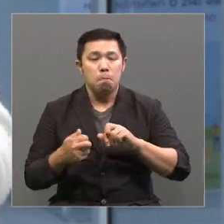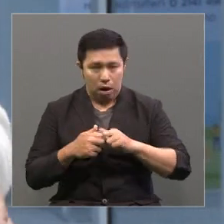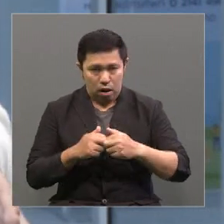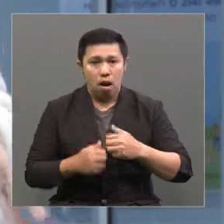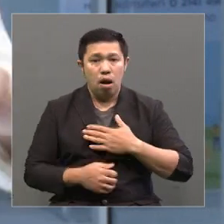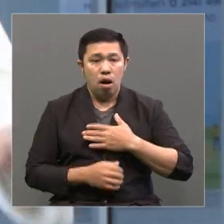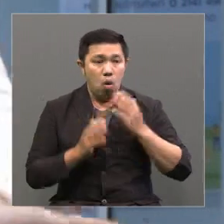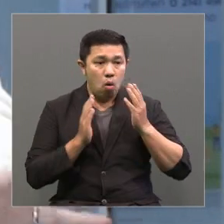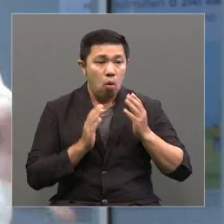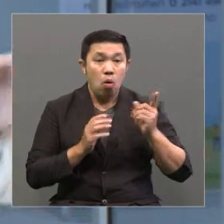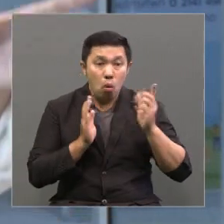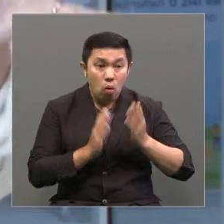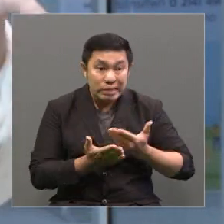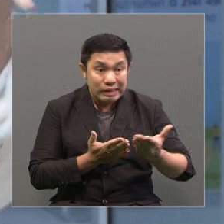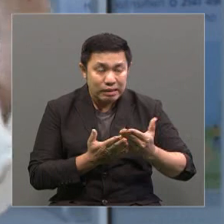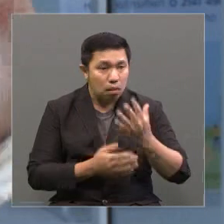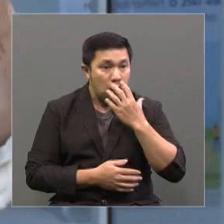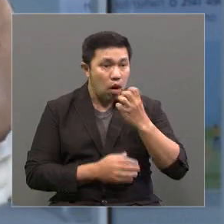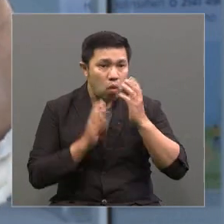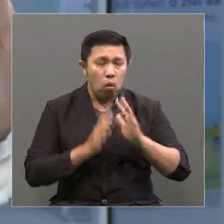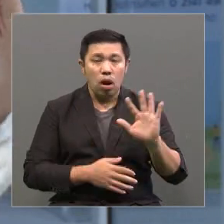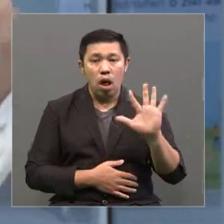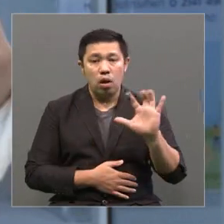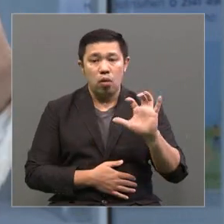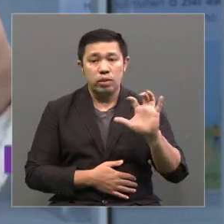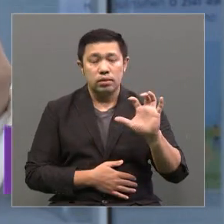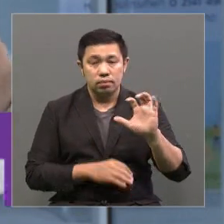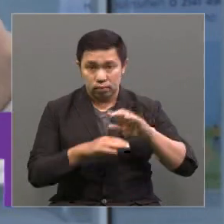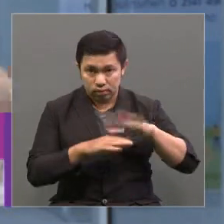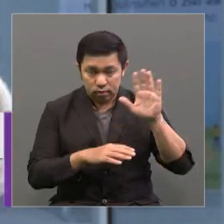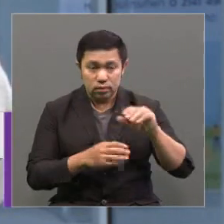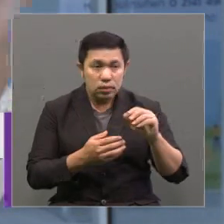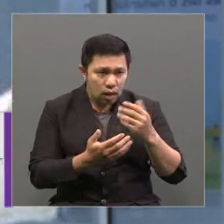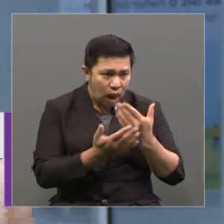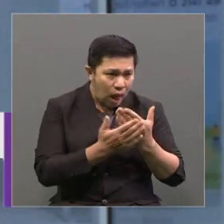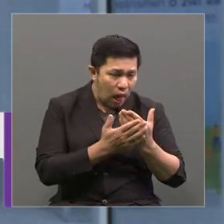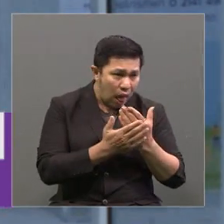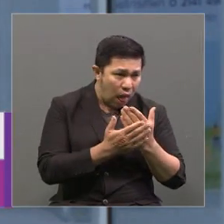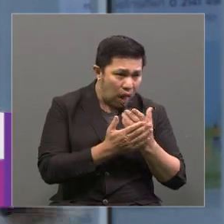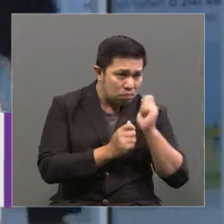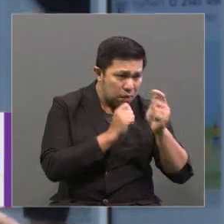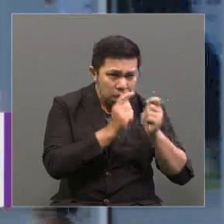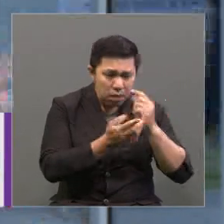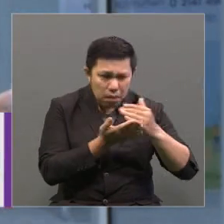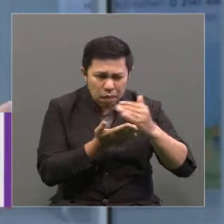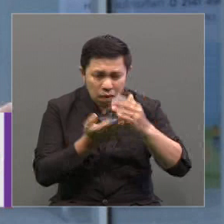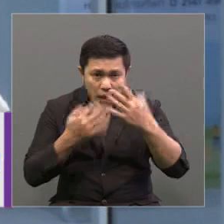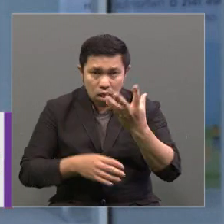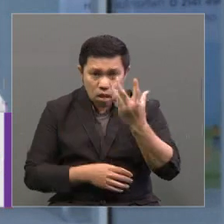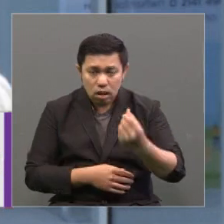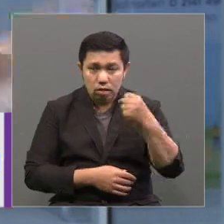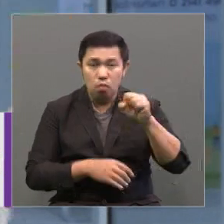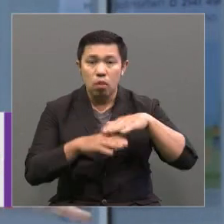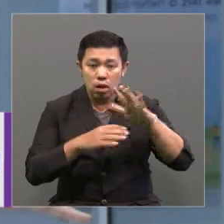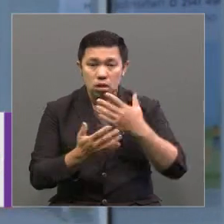ค่ะมีลูกค้าที่ได้รับความเสียหายเนี่ยกว่า500คนแต่ตอนนี้แก้ไขจนเหลือแค่หลัก10คนแล้วนะคะรวมเงิน